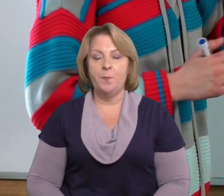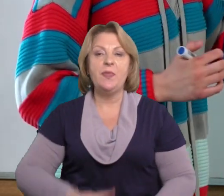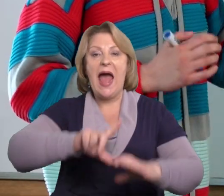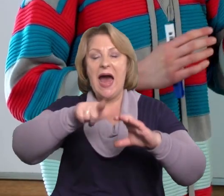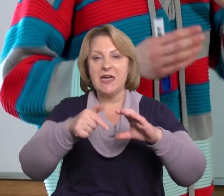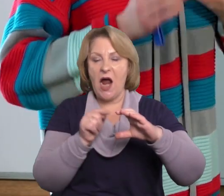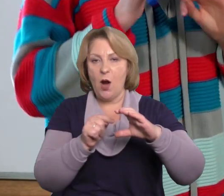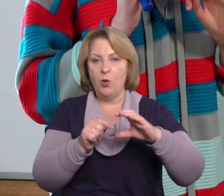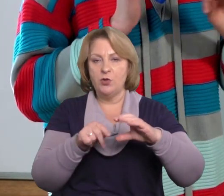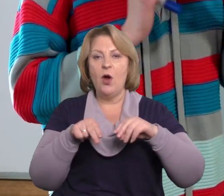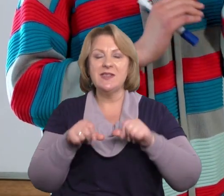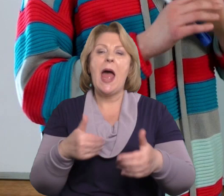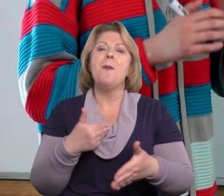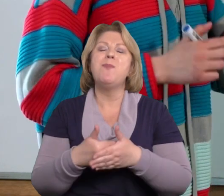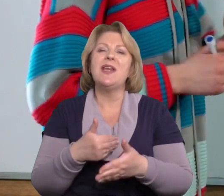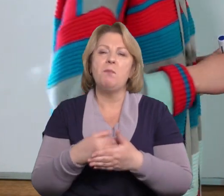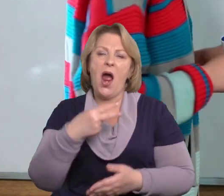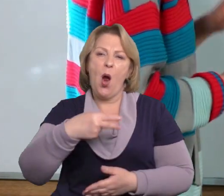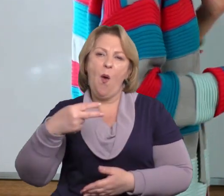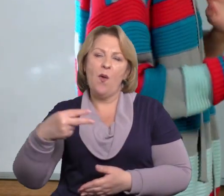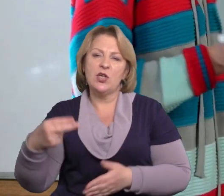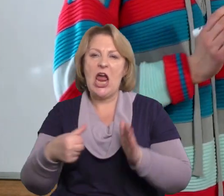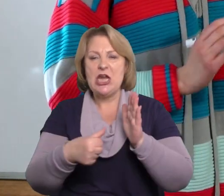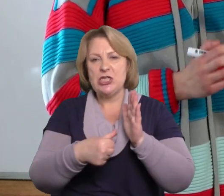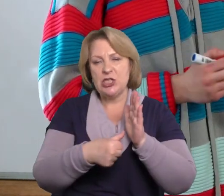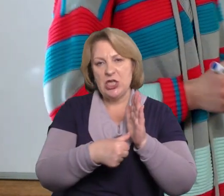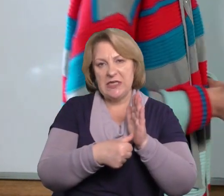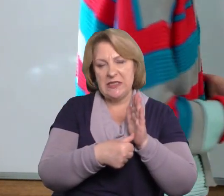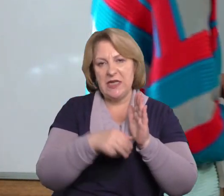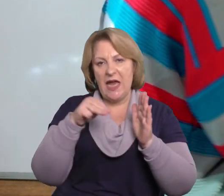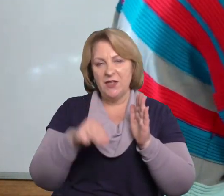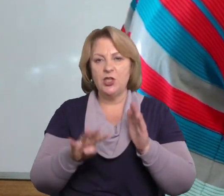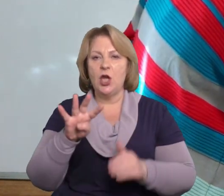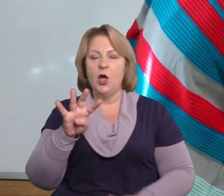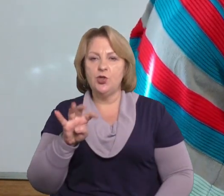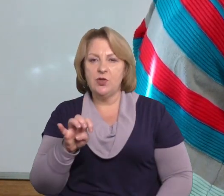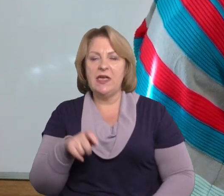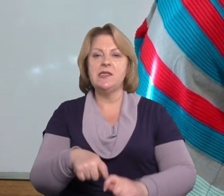Радіус Землі – це приблизно, округлюючи, буде 6400 кілометрів.